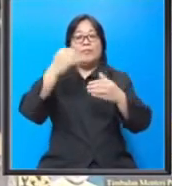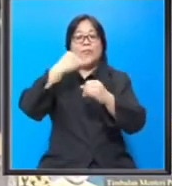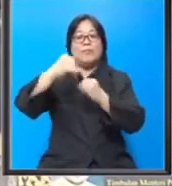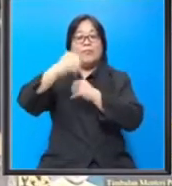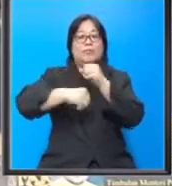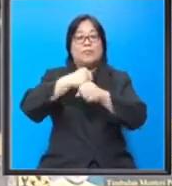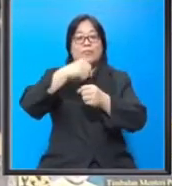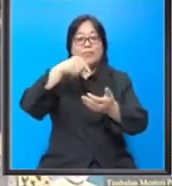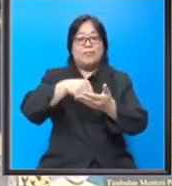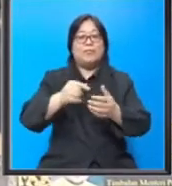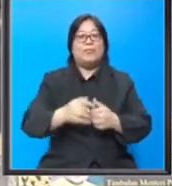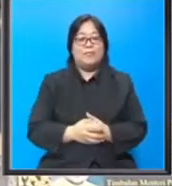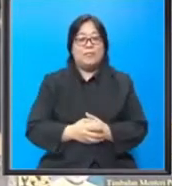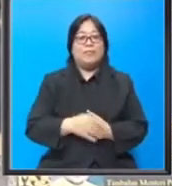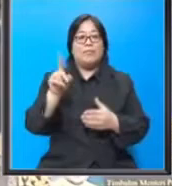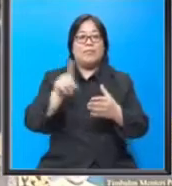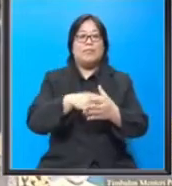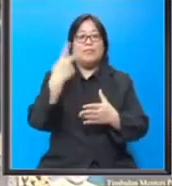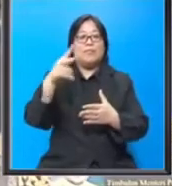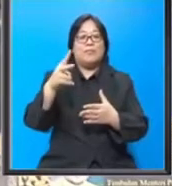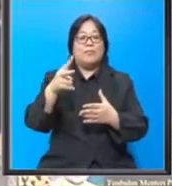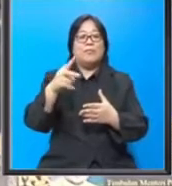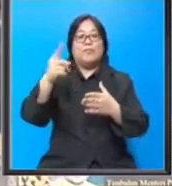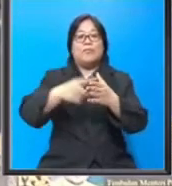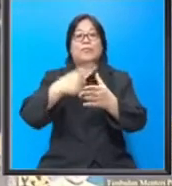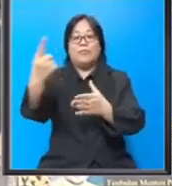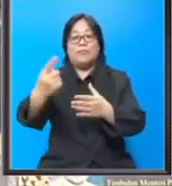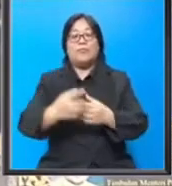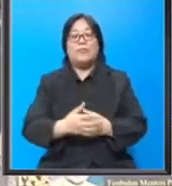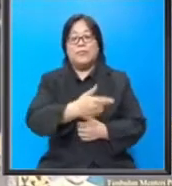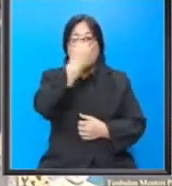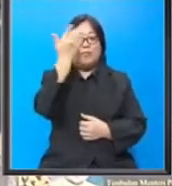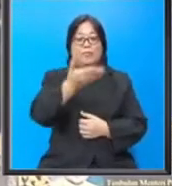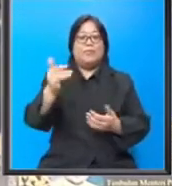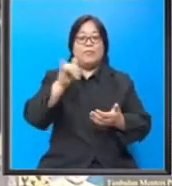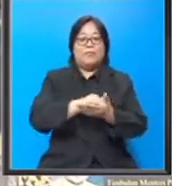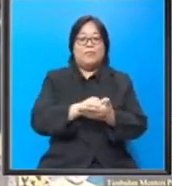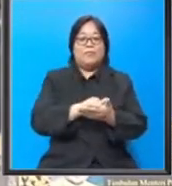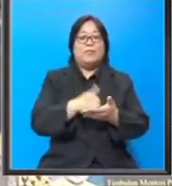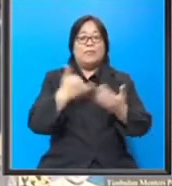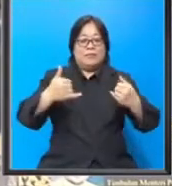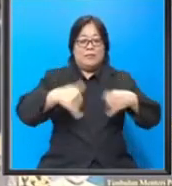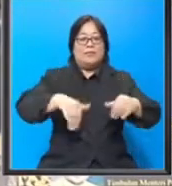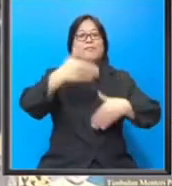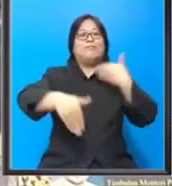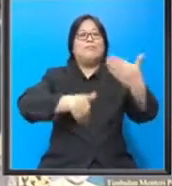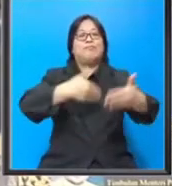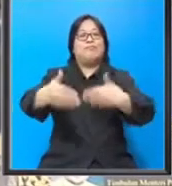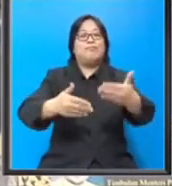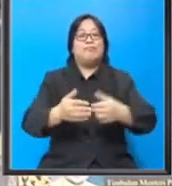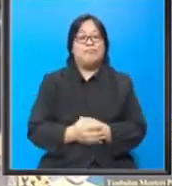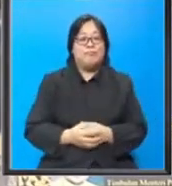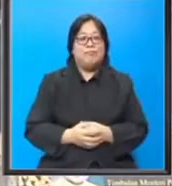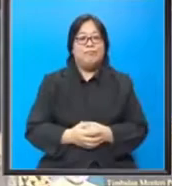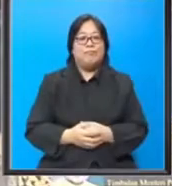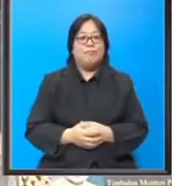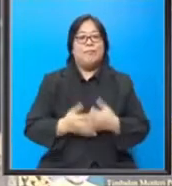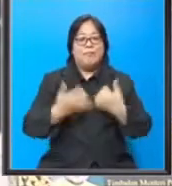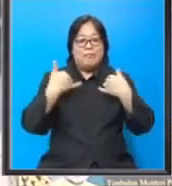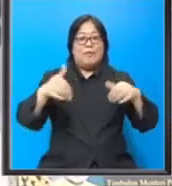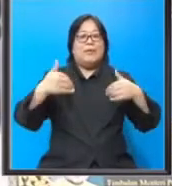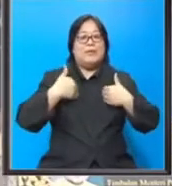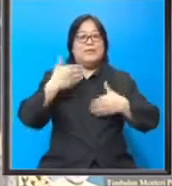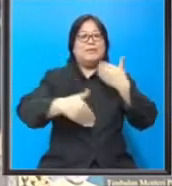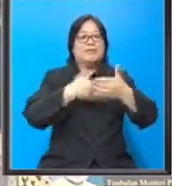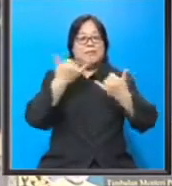official dengan idenya itu bulan Desember bulan Januari karena kalau ini sedang on-going ataupun sedang berlaku